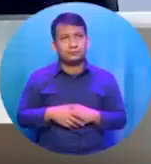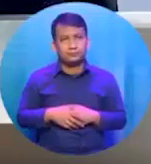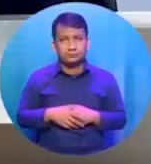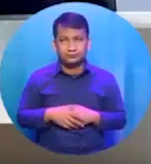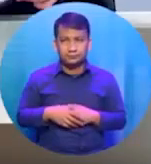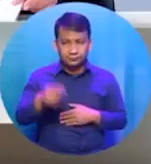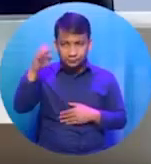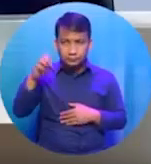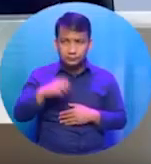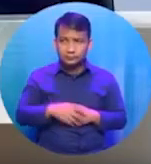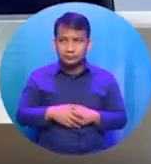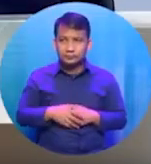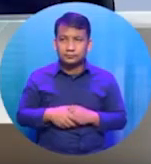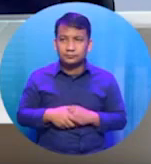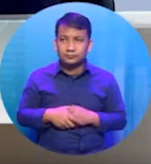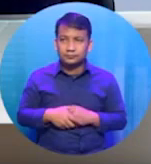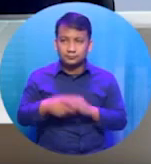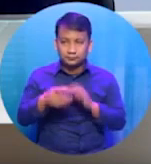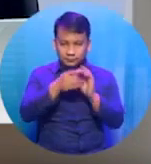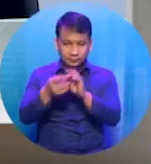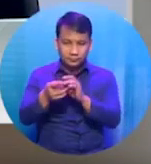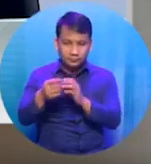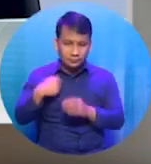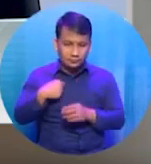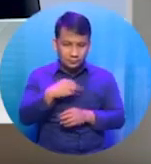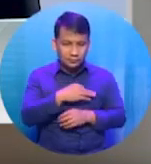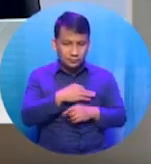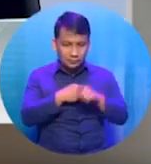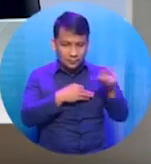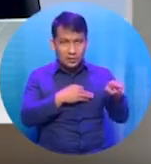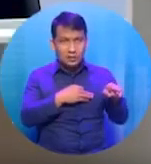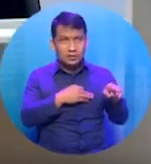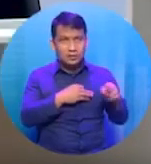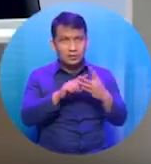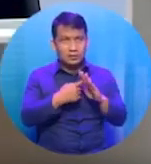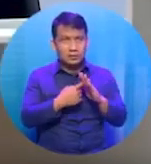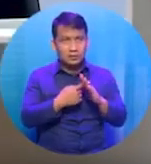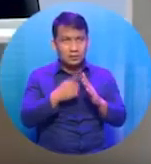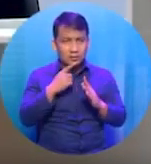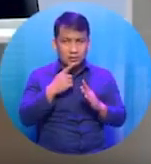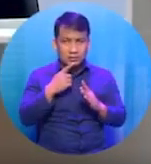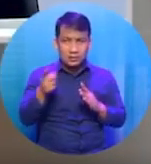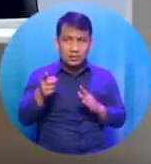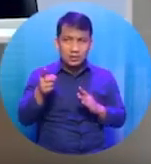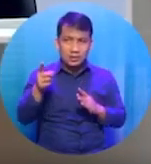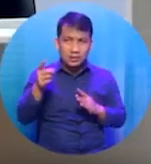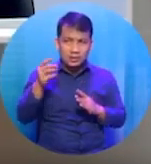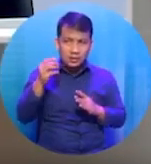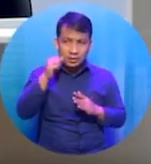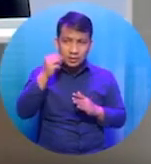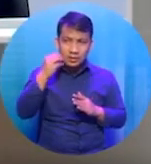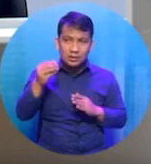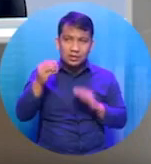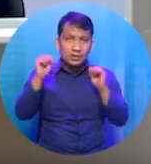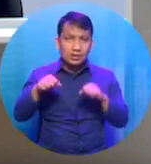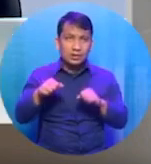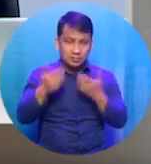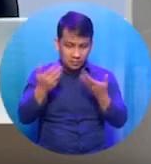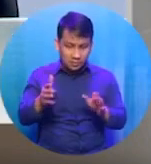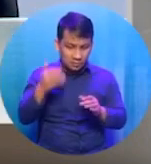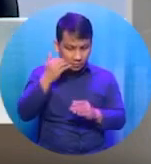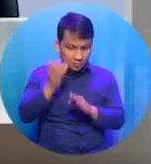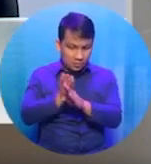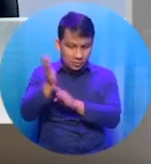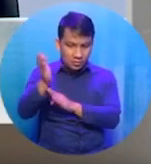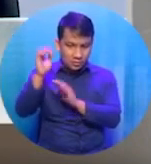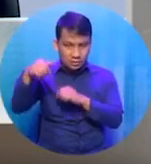Sir Titus Equibal. Yes, sir. Makikipag-contact po yung staff namin at isa-start na po natin. Sabi nga po mismo ng ating nakausap sa OWA na after this